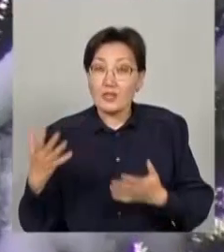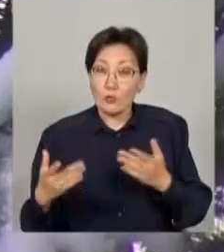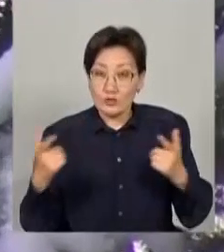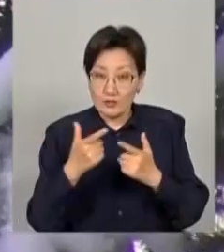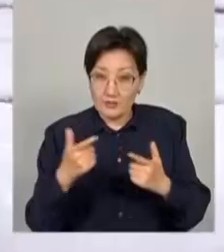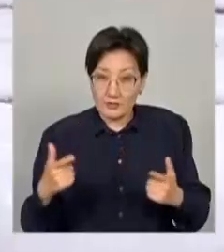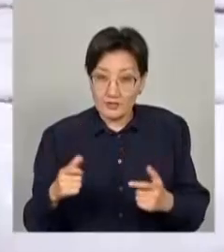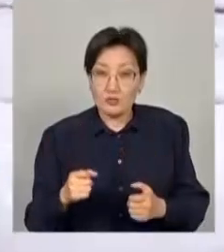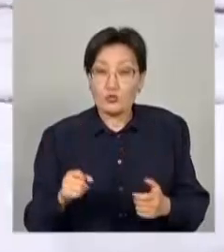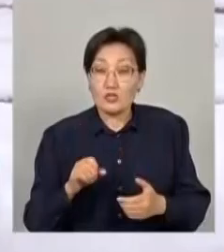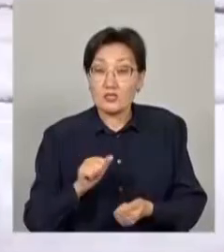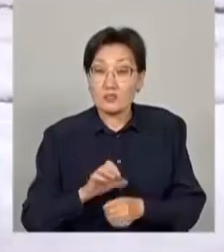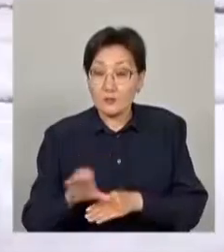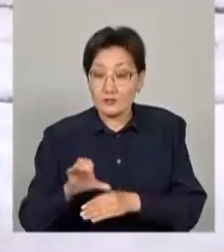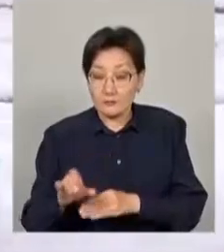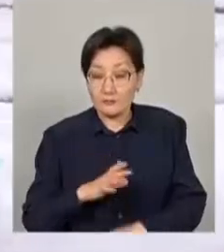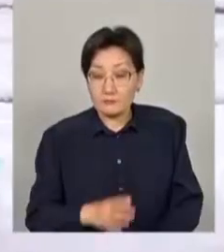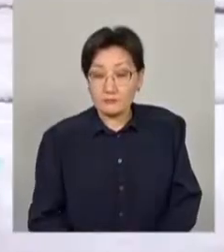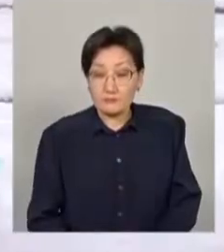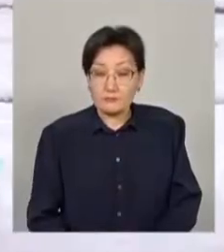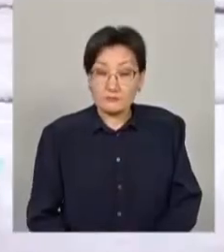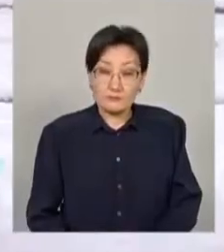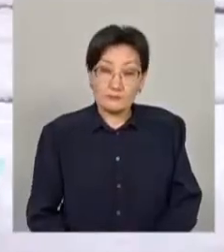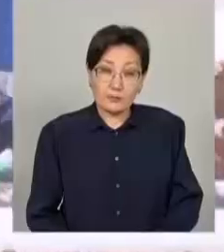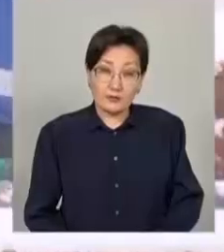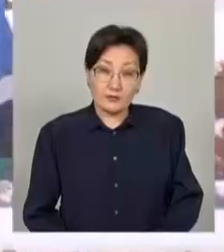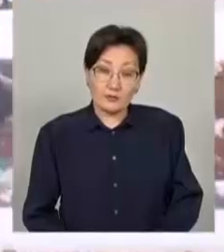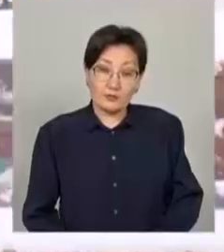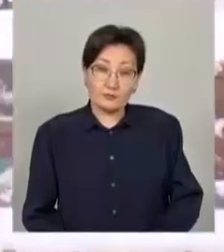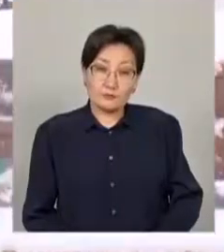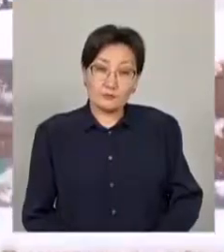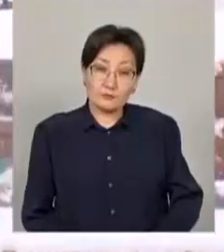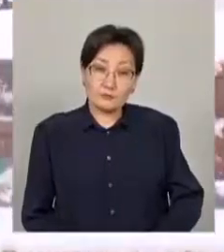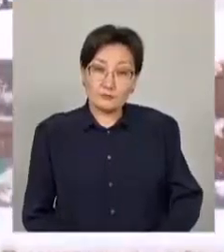жарияланды. Камшат Мұхамеджан, Данияр Омар, Алматы телеарнасы, Астана.